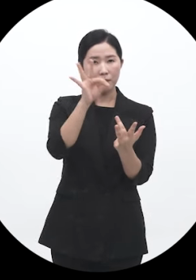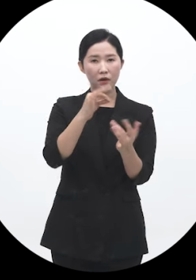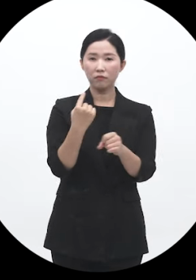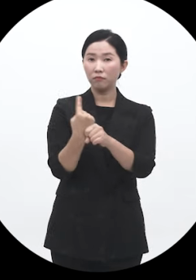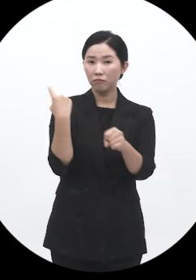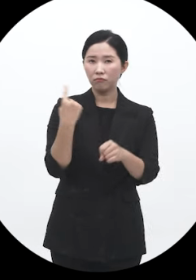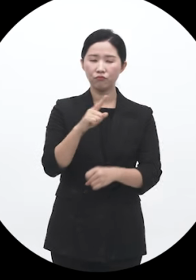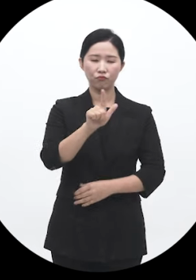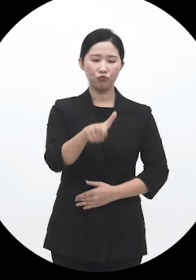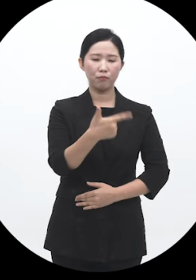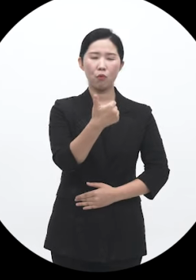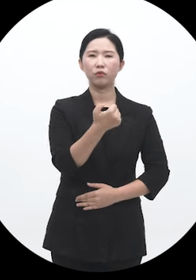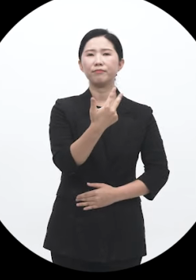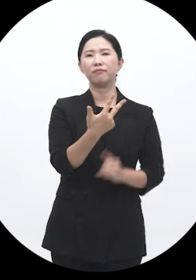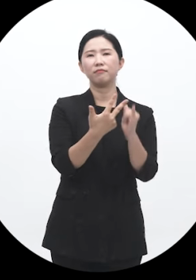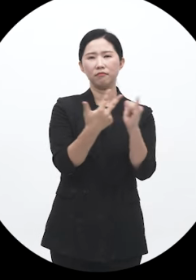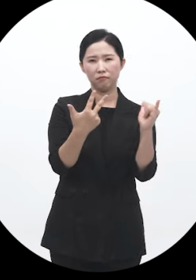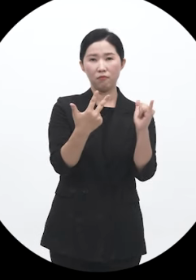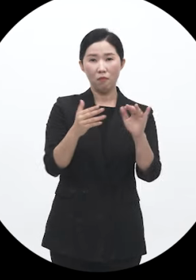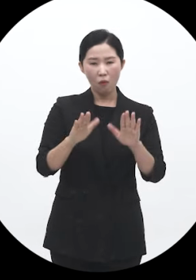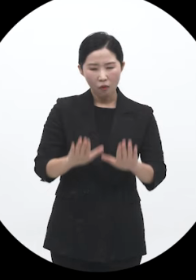전년도 657명에서